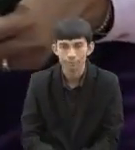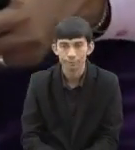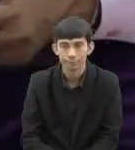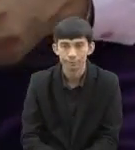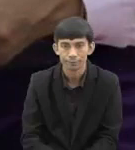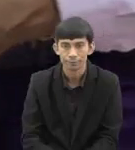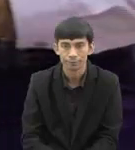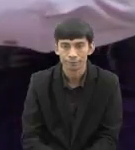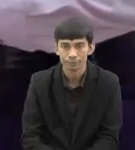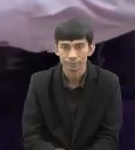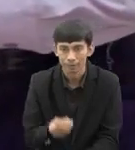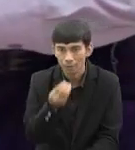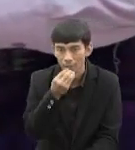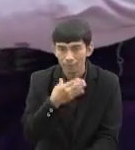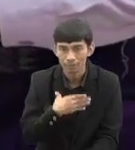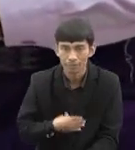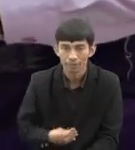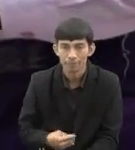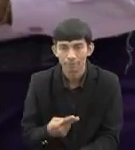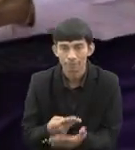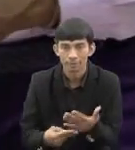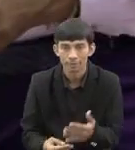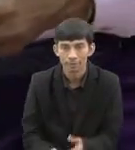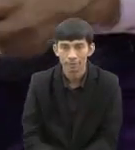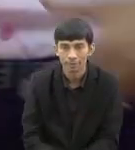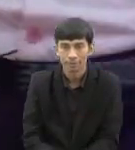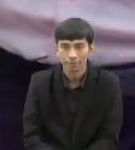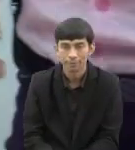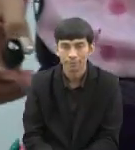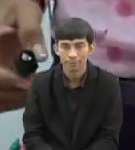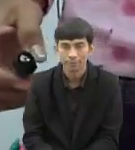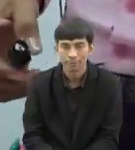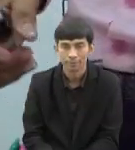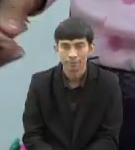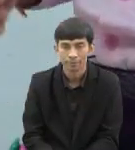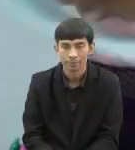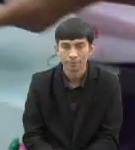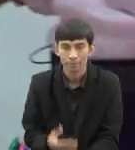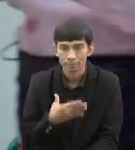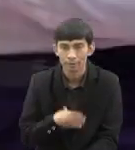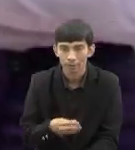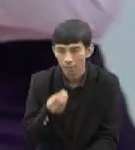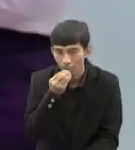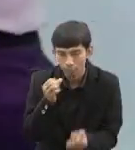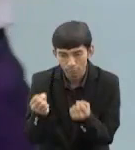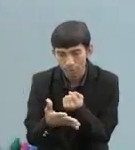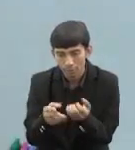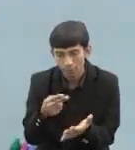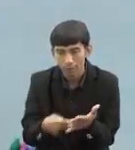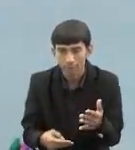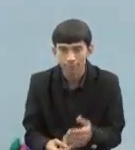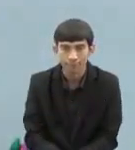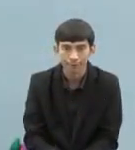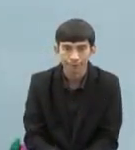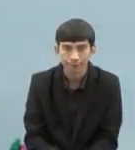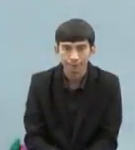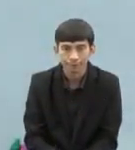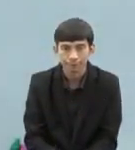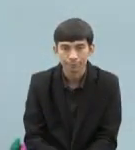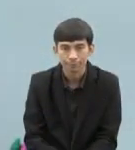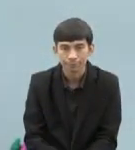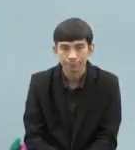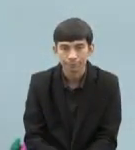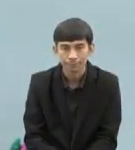nhằm tầng năm ấy khá. Tầng năm hô play ấy khá không? Cho chật nhằm play chơi ấy. Chà.